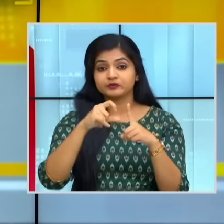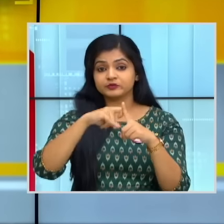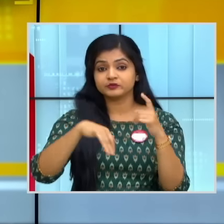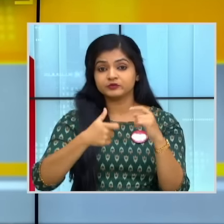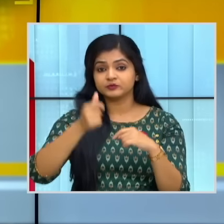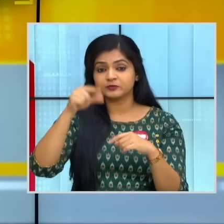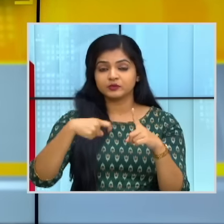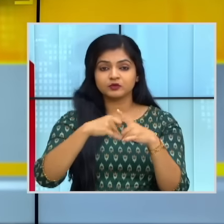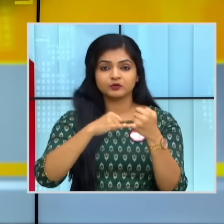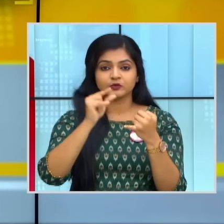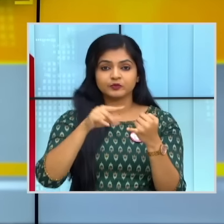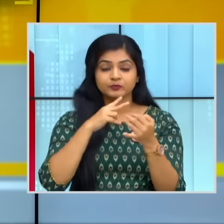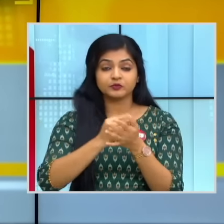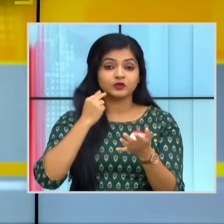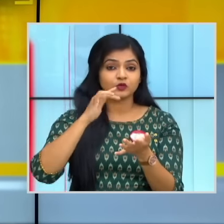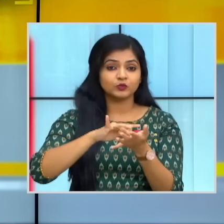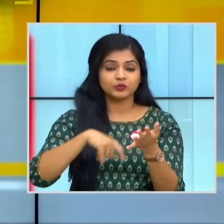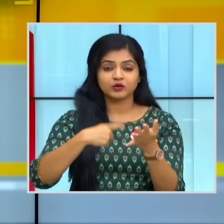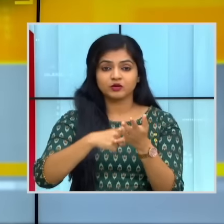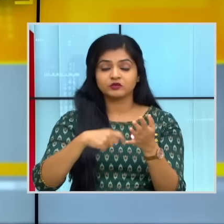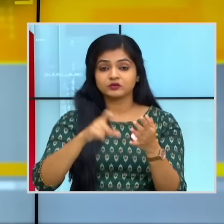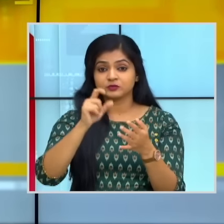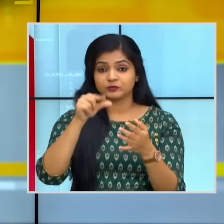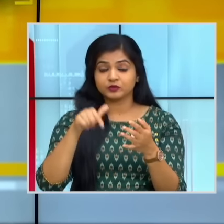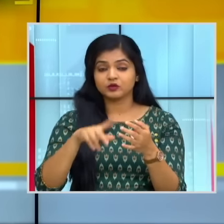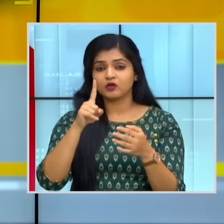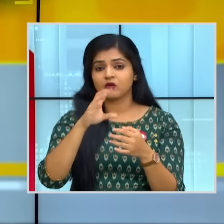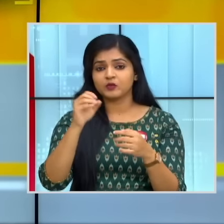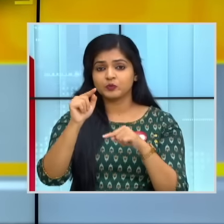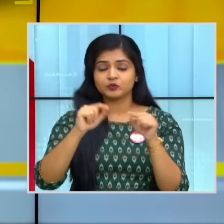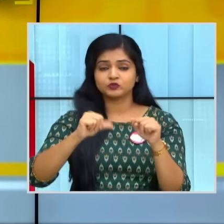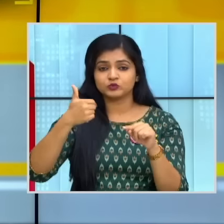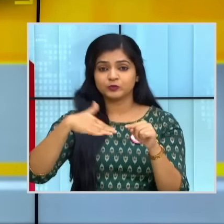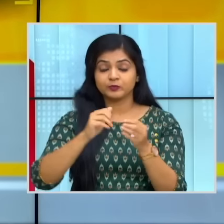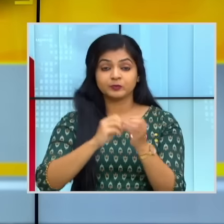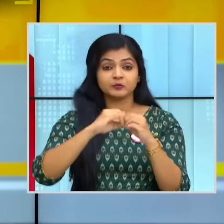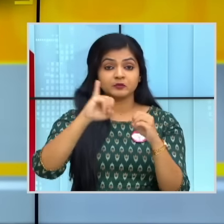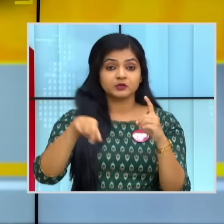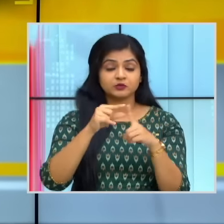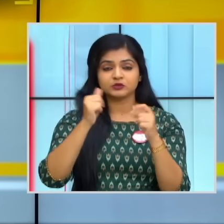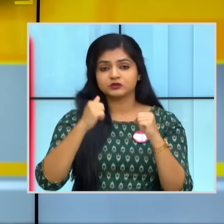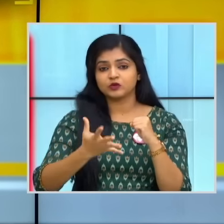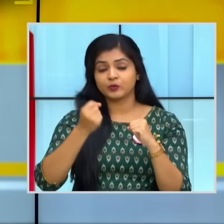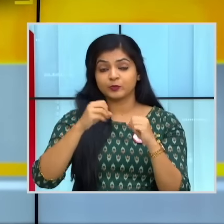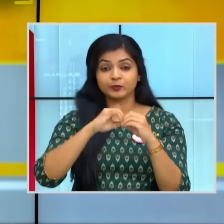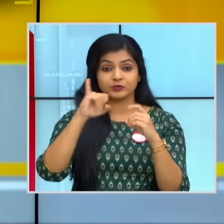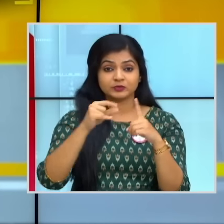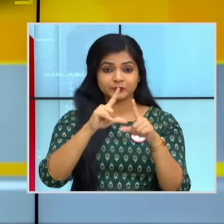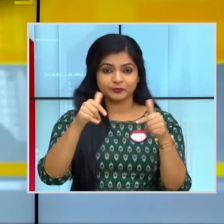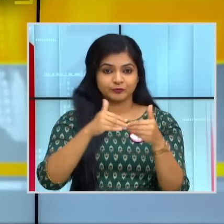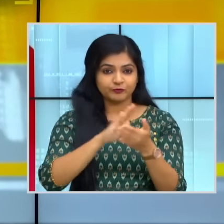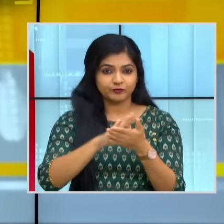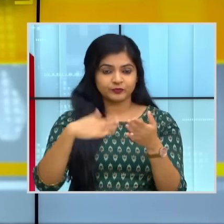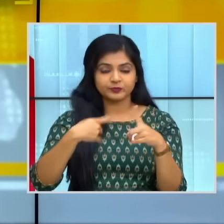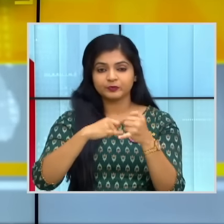കെ സുരേന്ദ്രൻ. തിരുവനന്തപുരത്ത് രാജീവ് ചന്ദ്രശേഖർ 100% ജയിക്കും. BJP അക്കൗണ്ട് തുറക്കുമെന്നും BJP നേതൃയോഗത്തിന് ശേഷം കെ